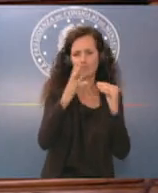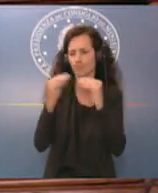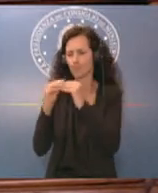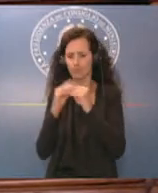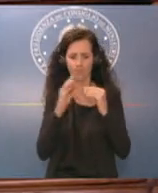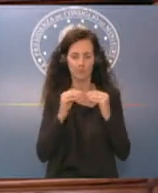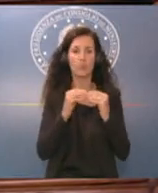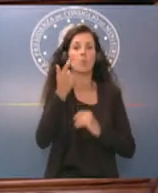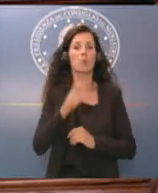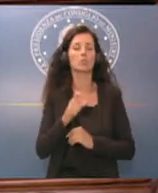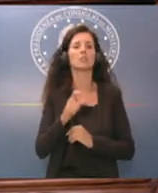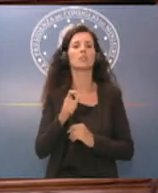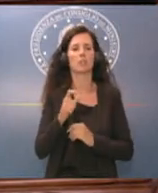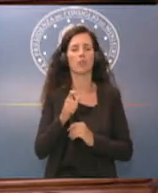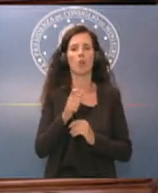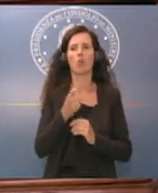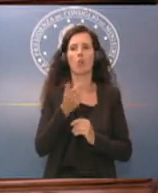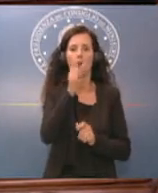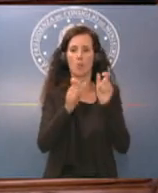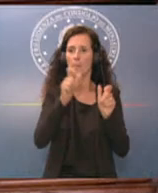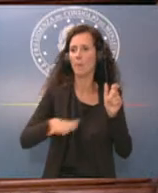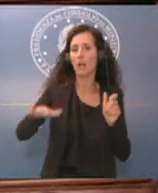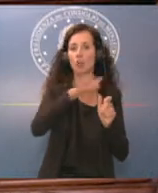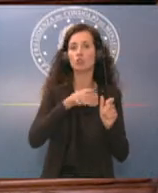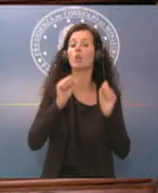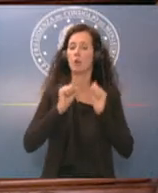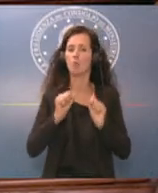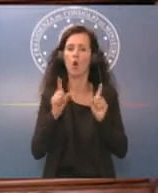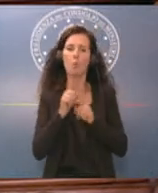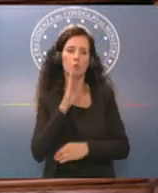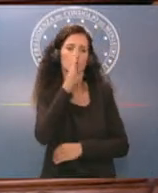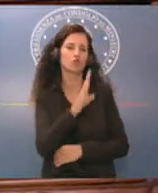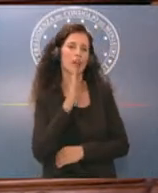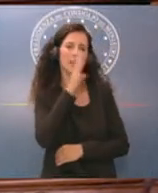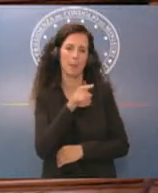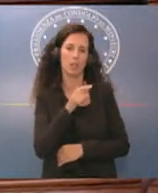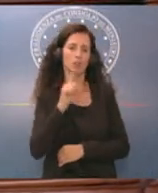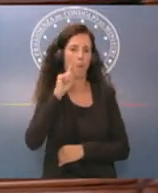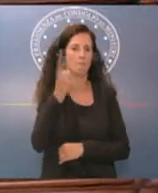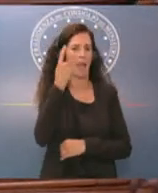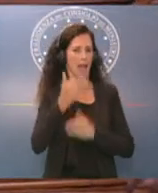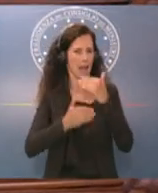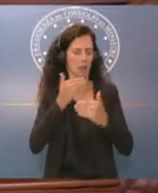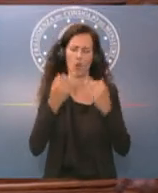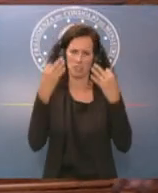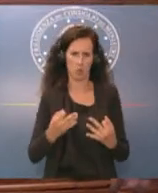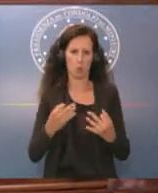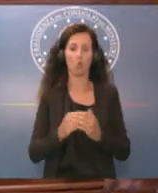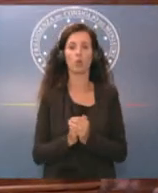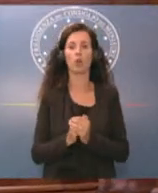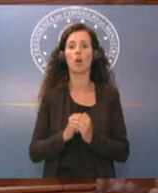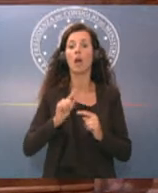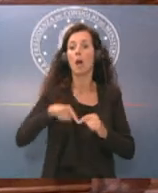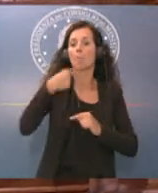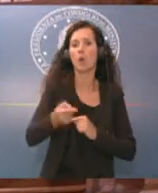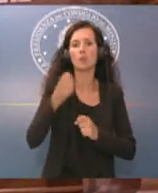gli utenti magari suggeriranno dei miglioramenti necessari. Prossimo passo. Il prossimo passo